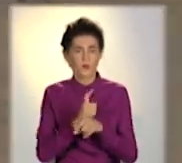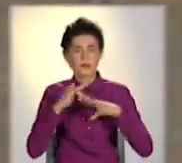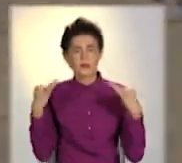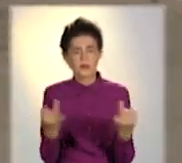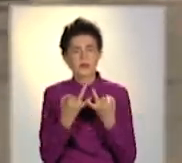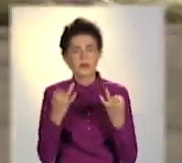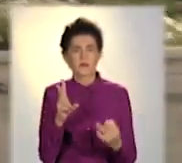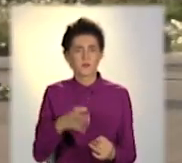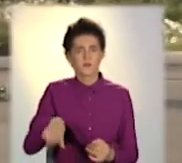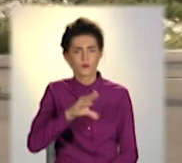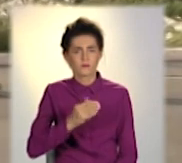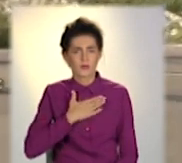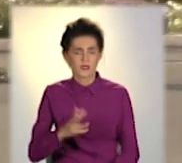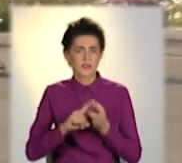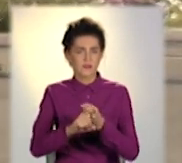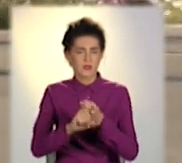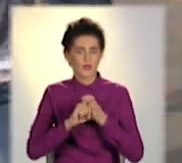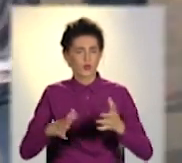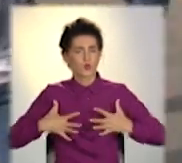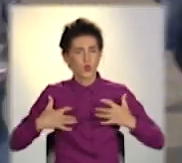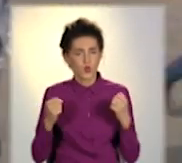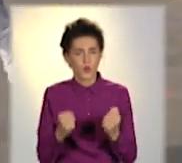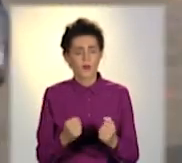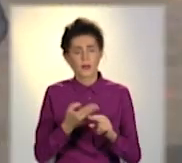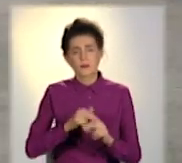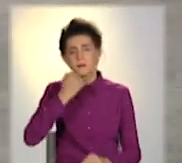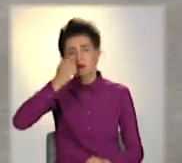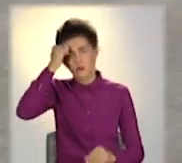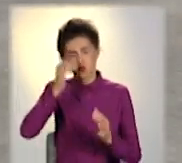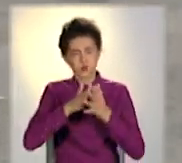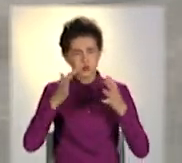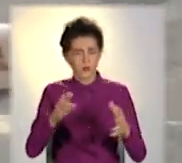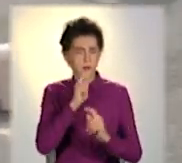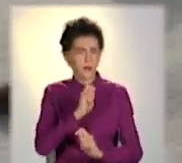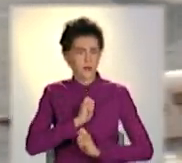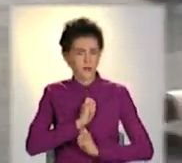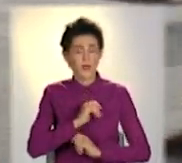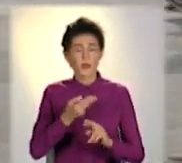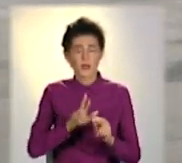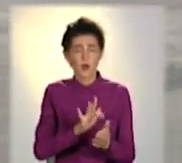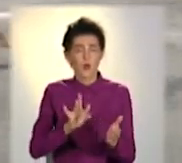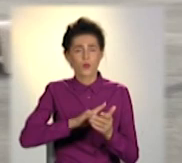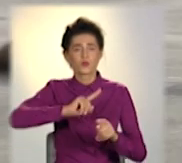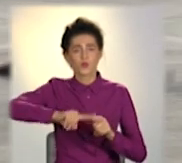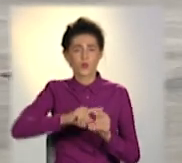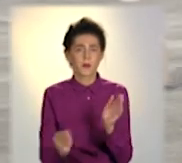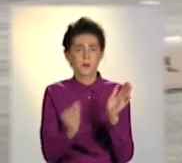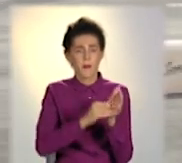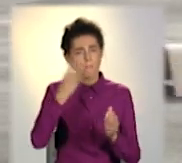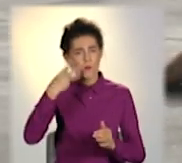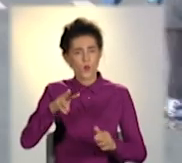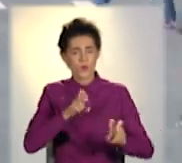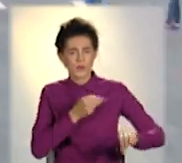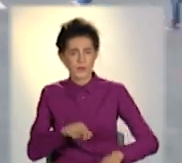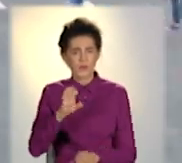від цієї гри залежить здоров'я. Ми дуже вдячні за цей подарунок. А незабаром у місті має з'явитися і сучасний